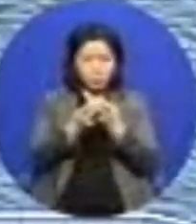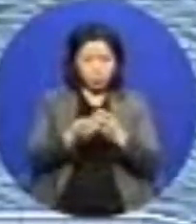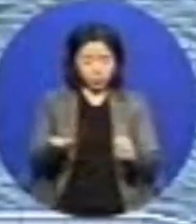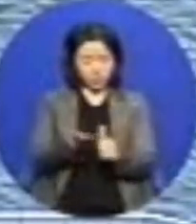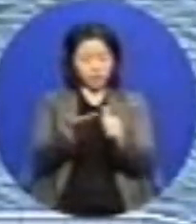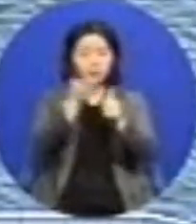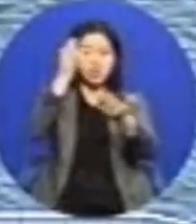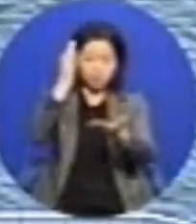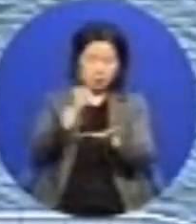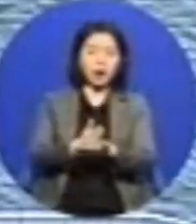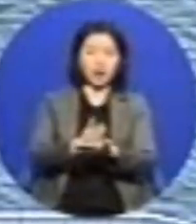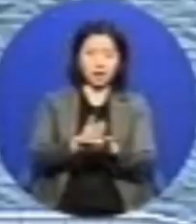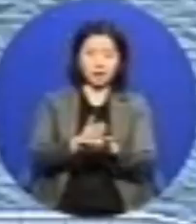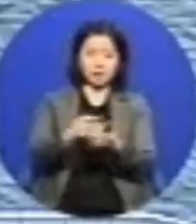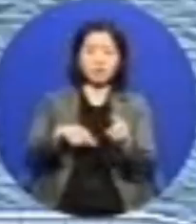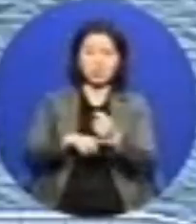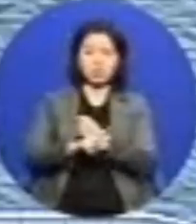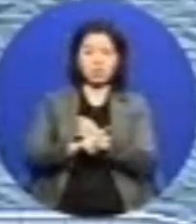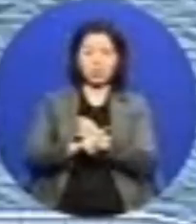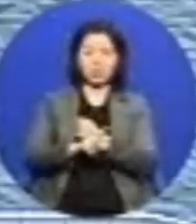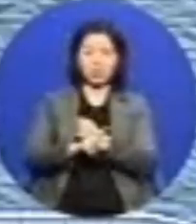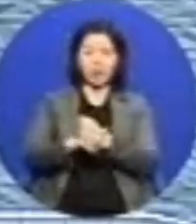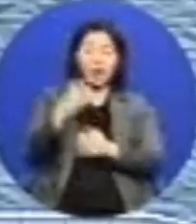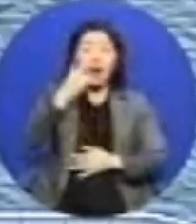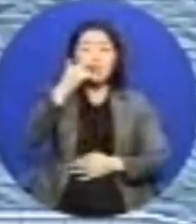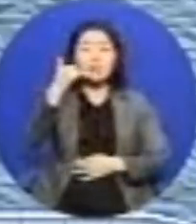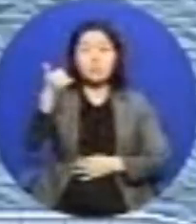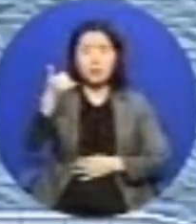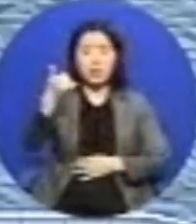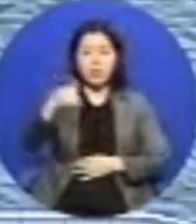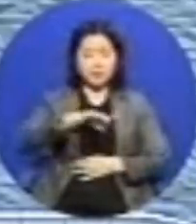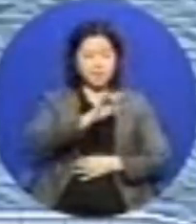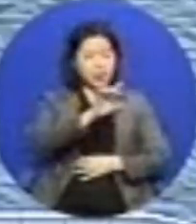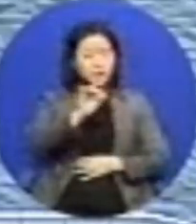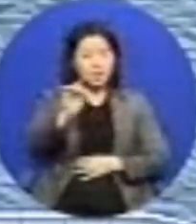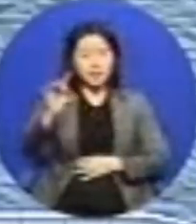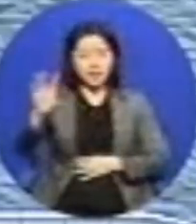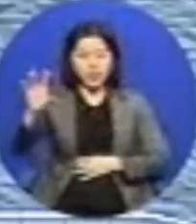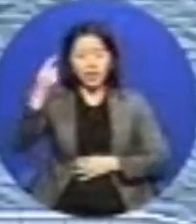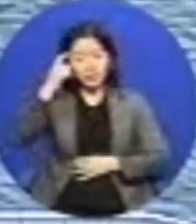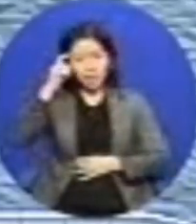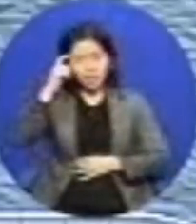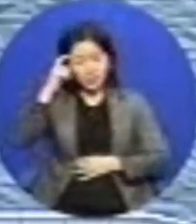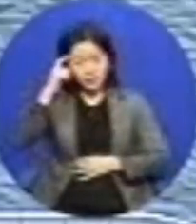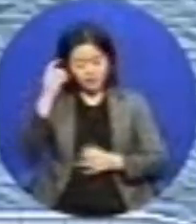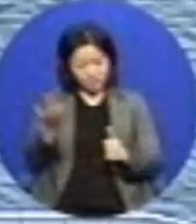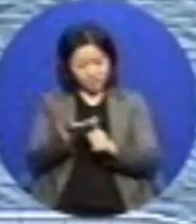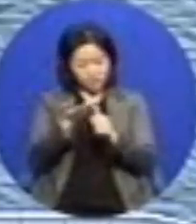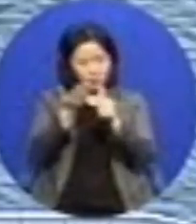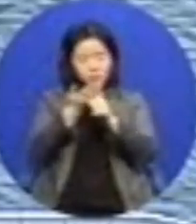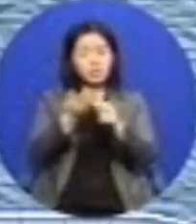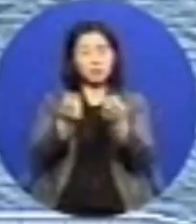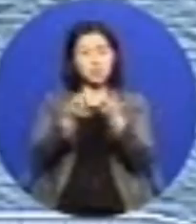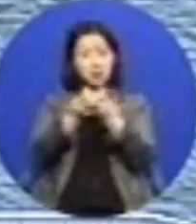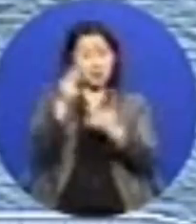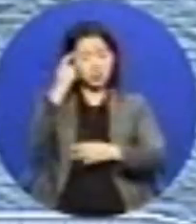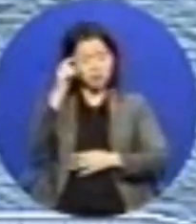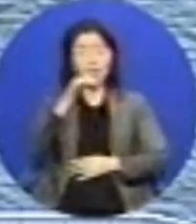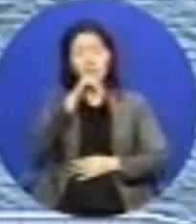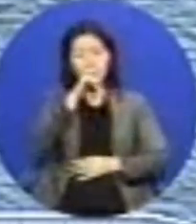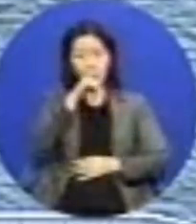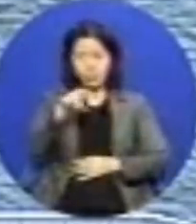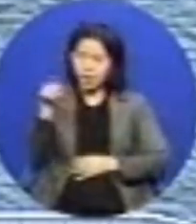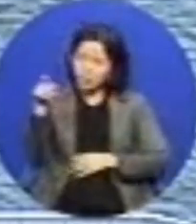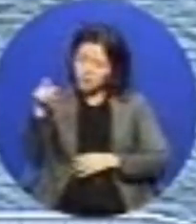뜻이에요 부모들도 다 자기 나름대로 자녀 기르는 생각이 있습니다 일해야 되고